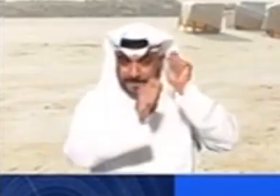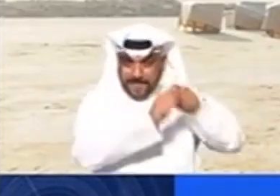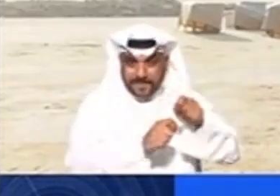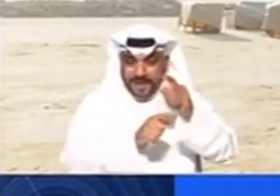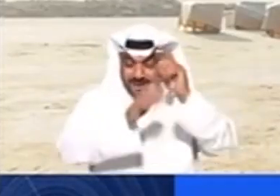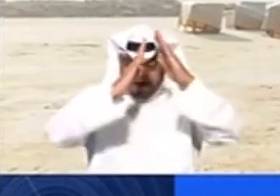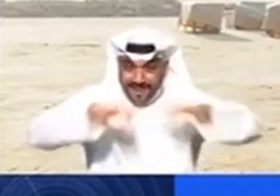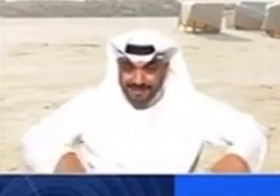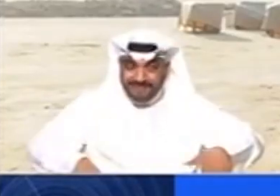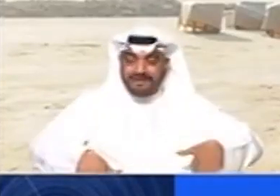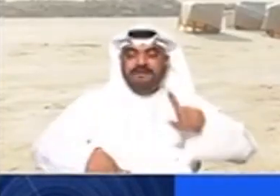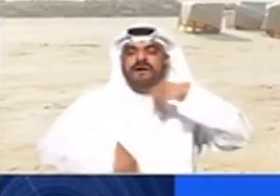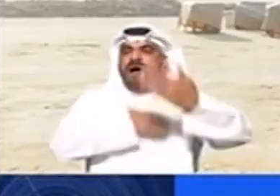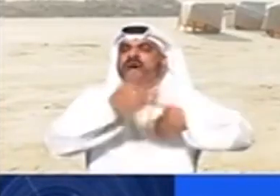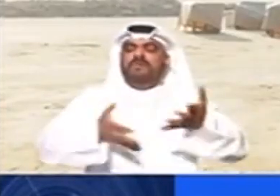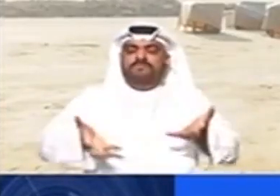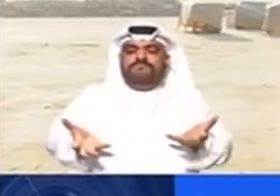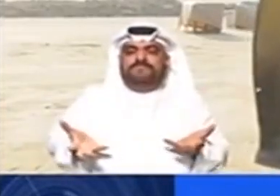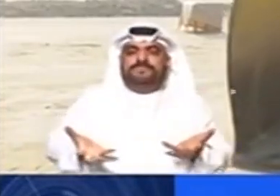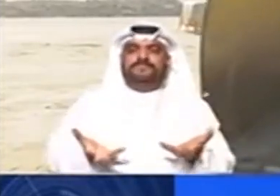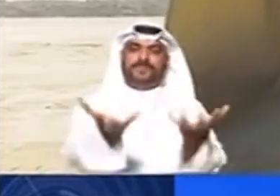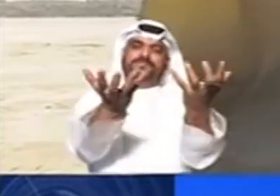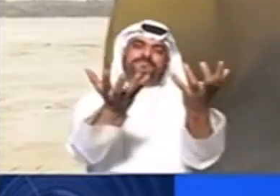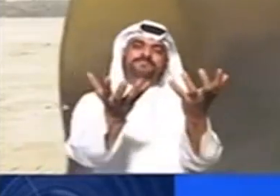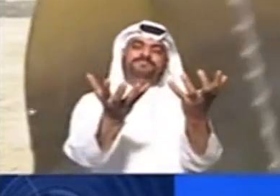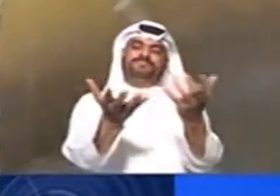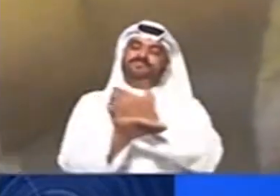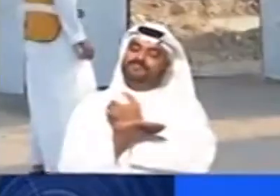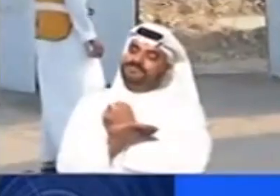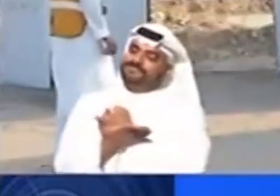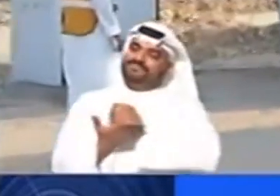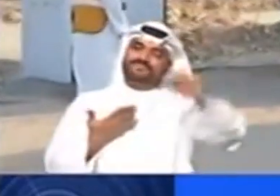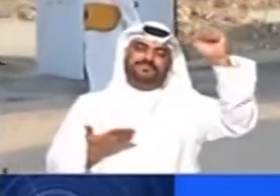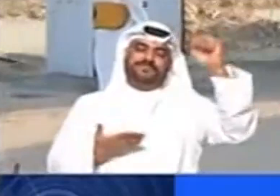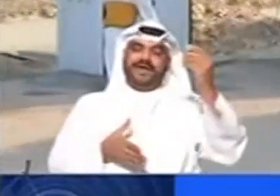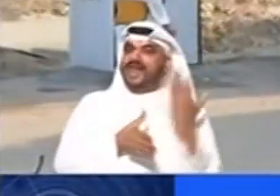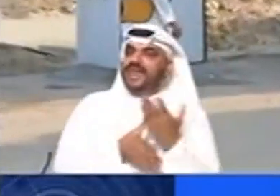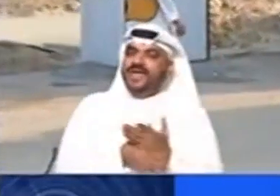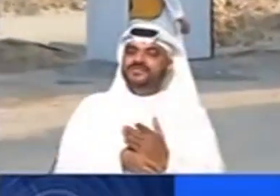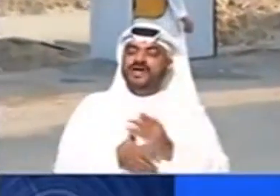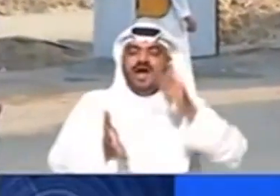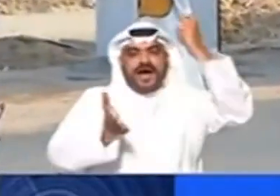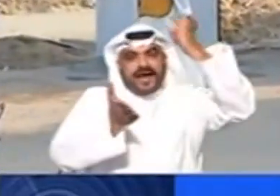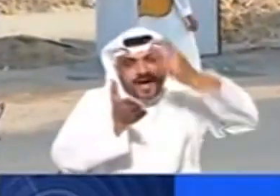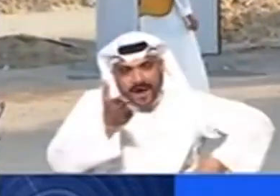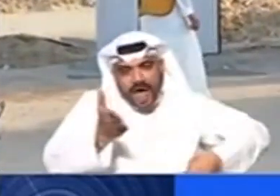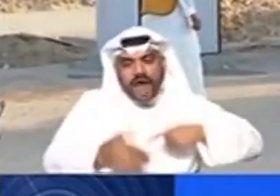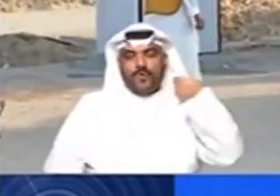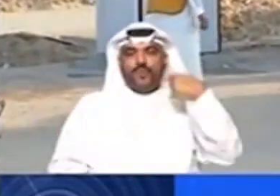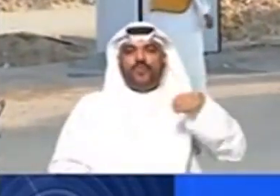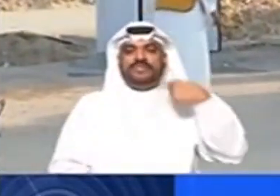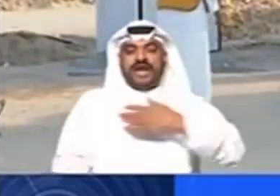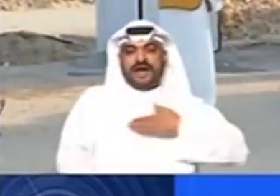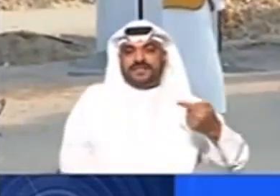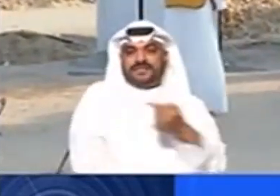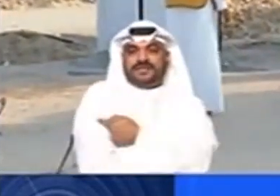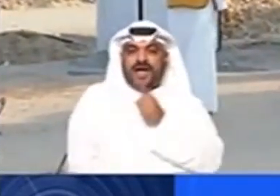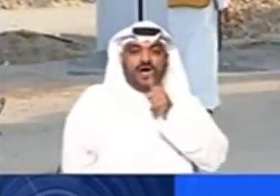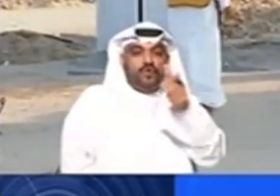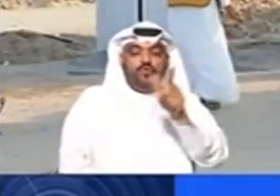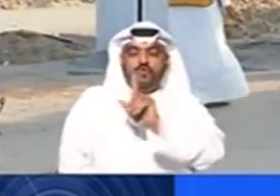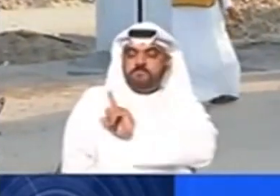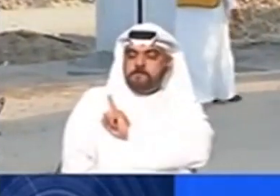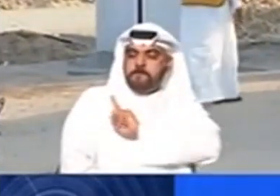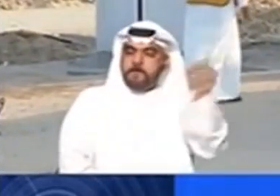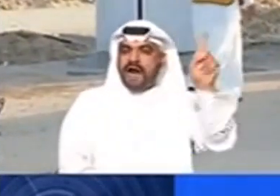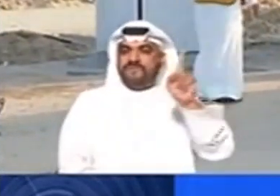الوزراء، والذي نص بمنع التخييم هذا العام، حيث تقوم البلدية بإزالة المخيمات